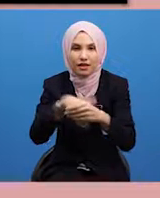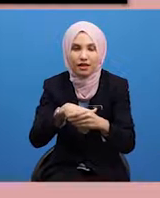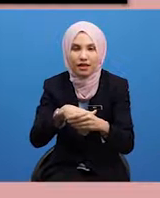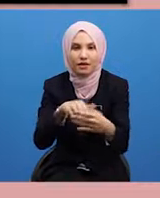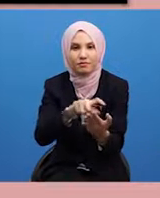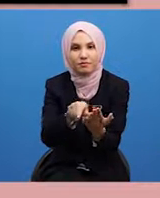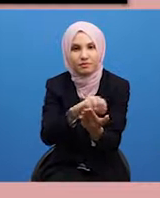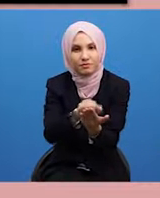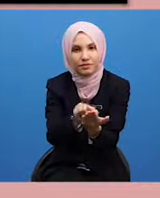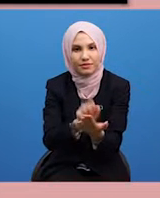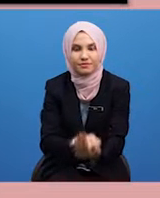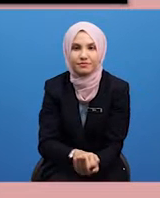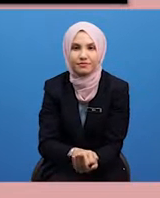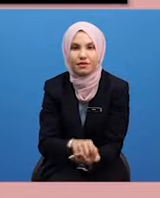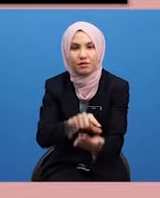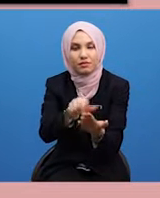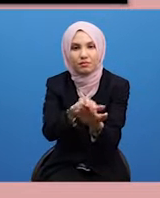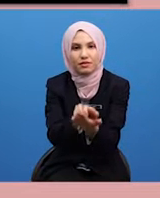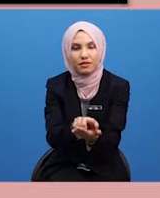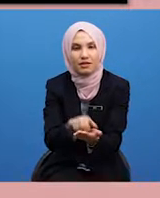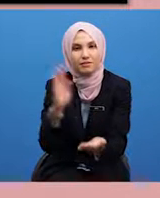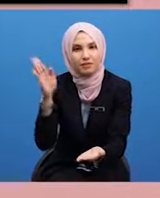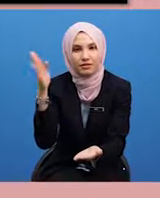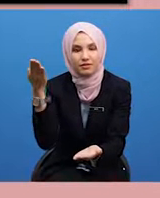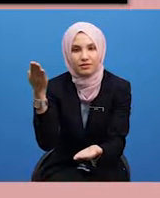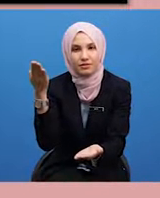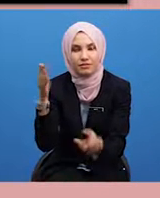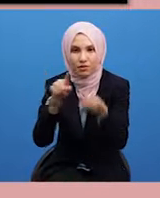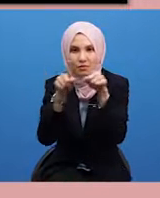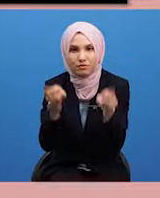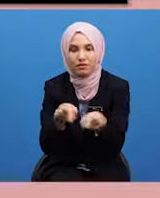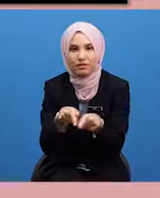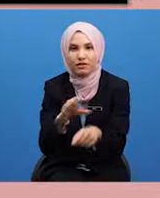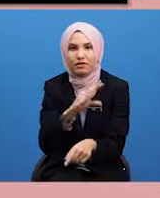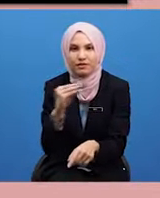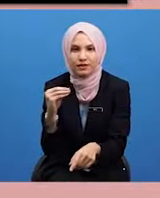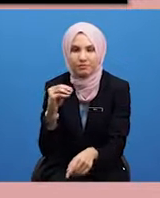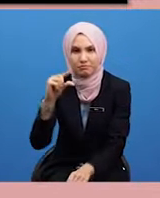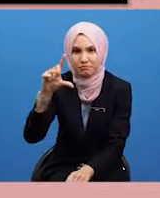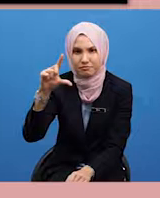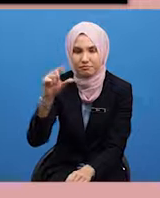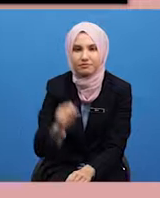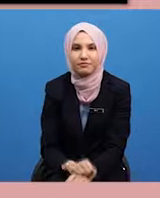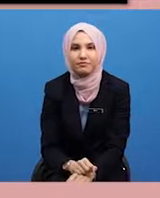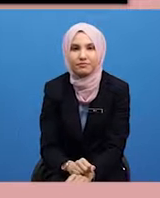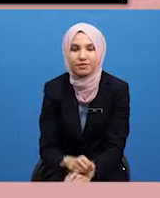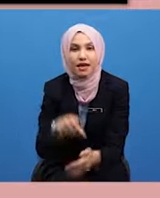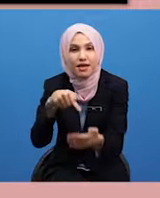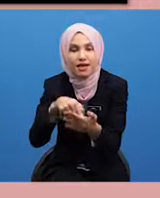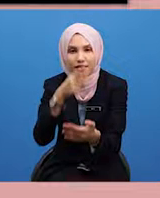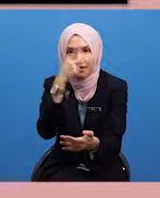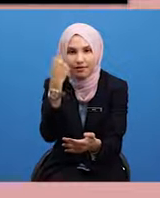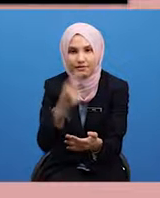benih. Biji benih ini kebiasaannya berbentuk bulat dan tebal. Hal ini